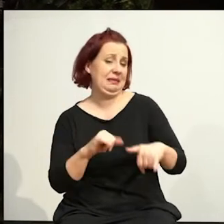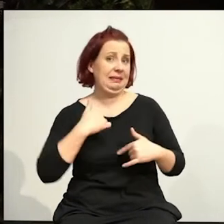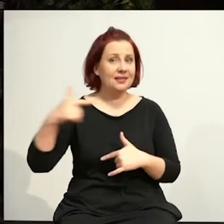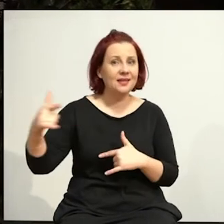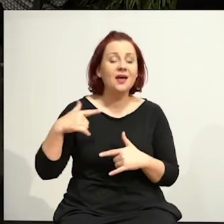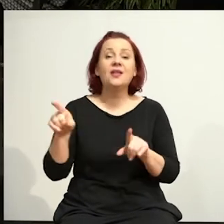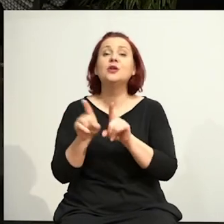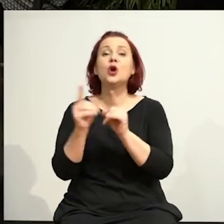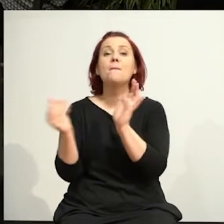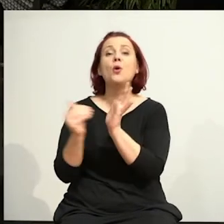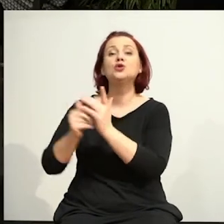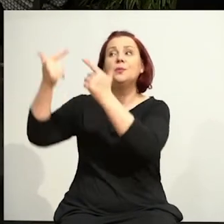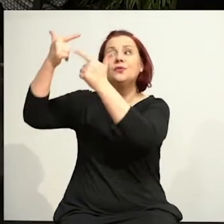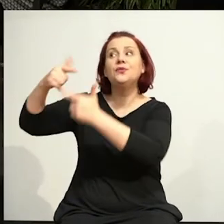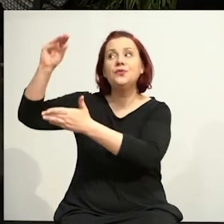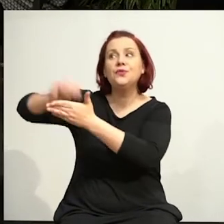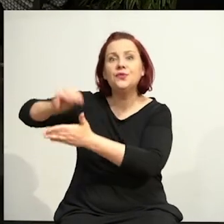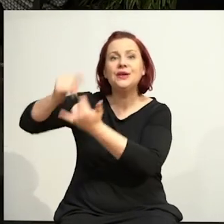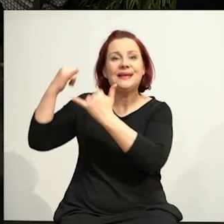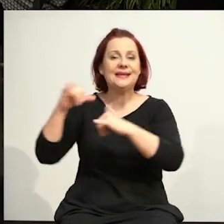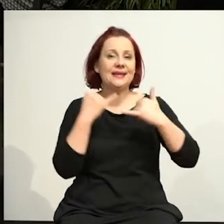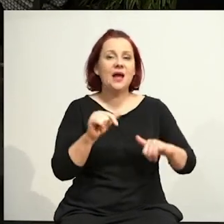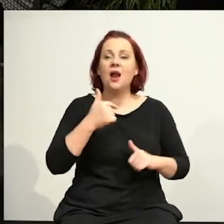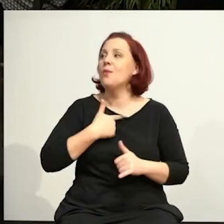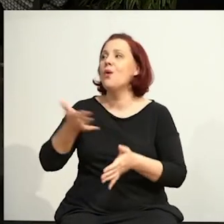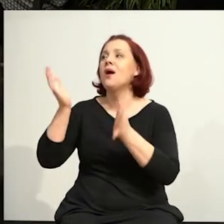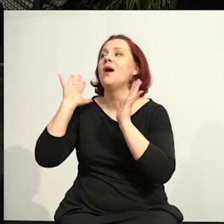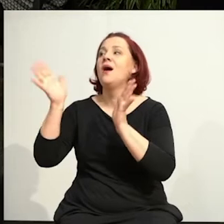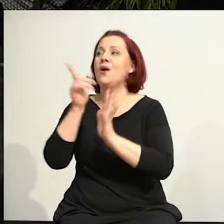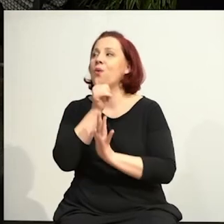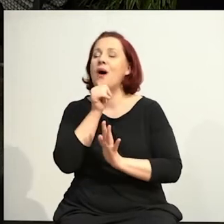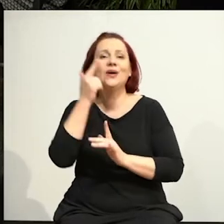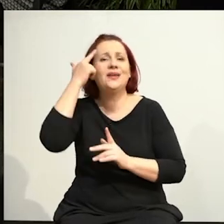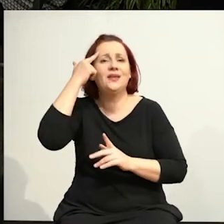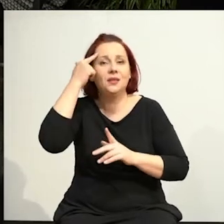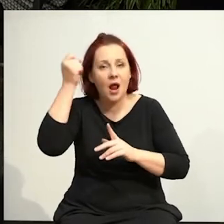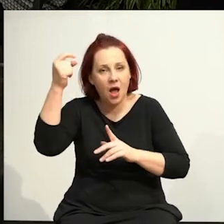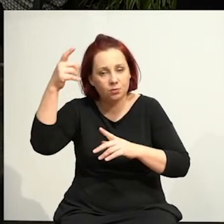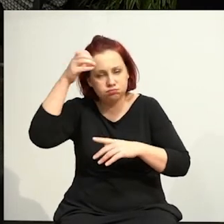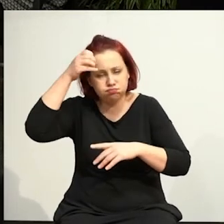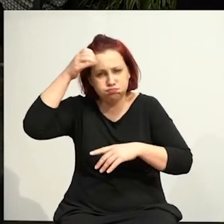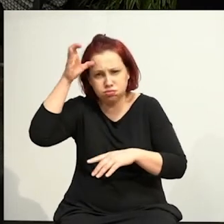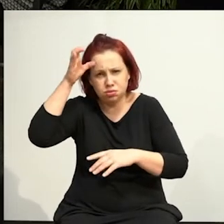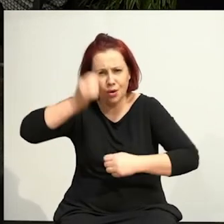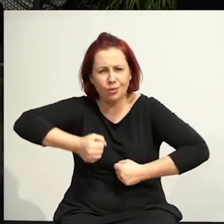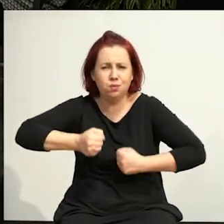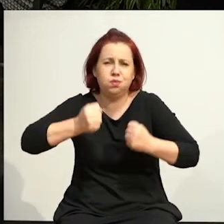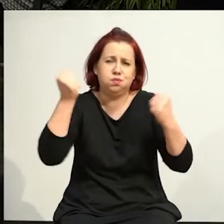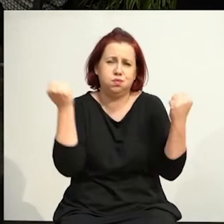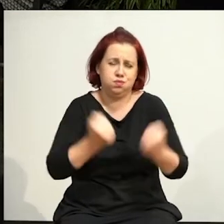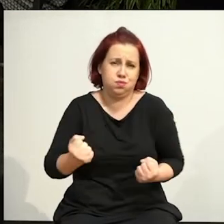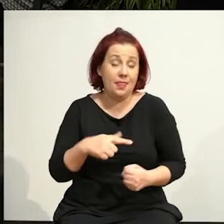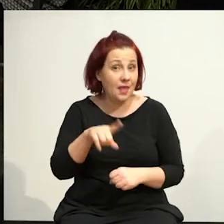potrzeb lirycznych. Natomiast szalenie mi zawsze imponował Norwid intelektualista. Mi się wydaje, że naprawdę